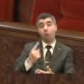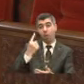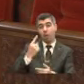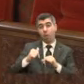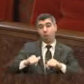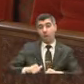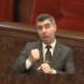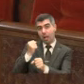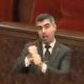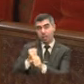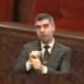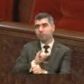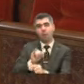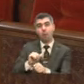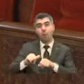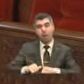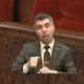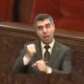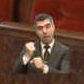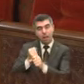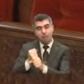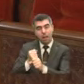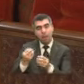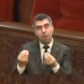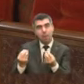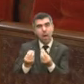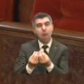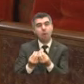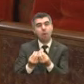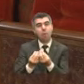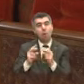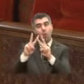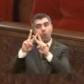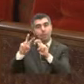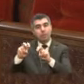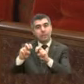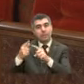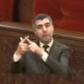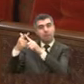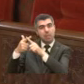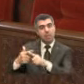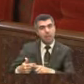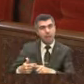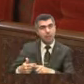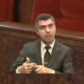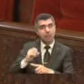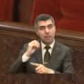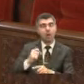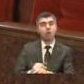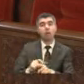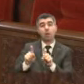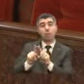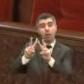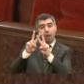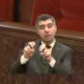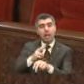فقط، ولكن بتقرير ديال وزارة الشغل، بتقرير ديال وزارة المفتشية العامة للمالية، بتقرير ديال لاكابس اللي هي الهيئة ديال مراقبة